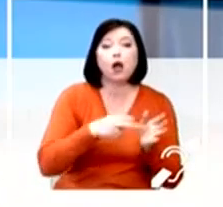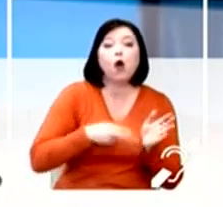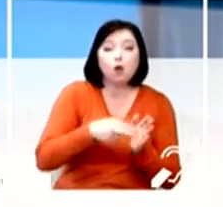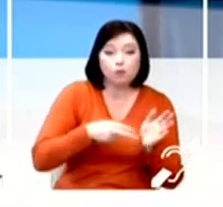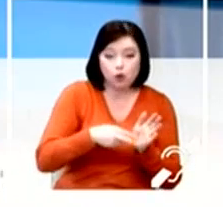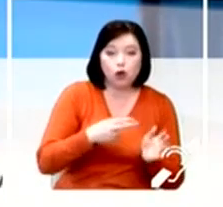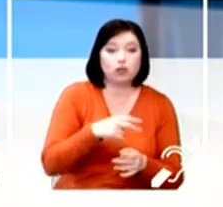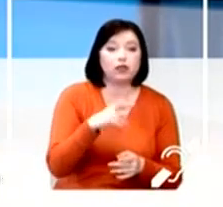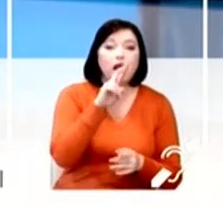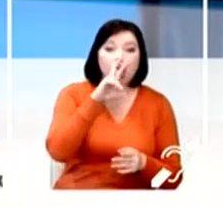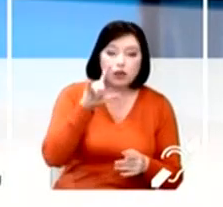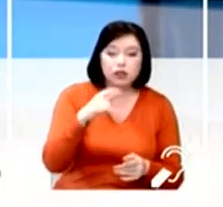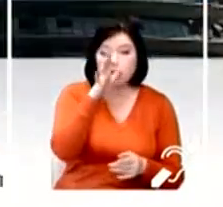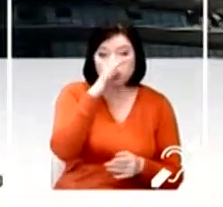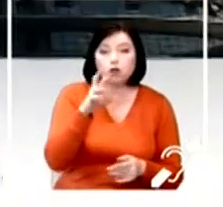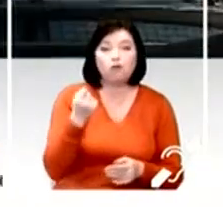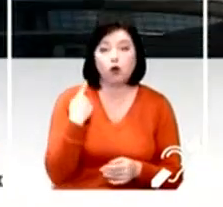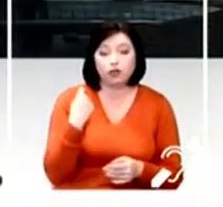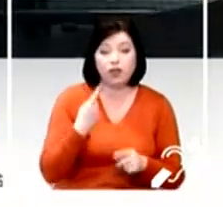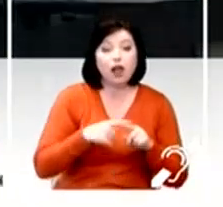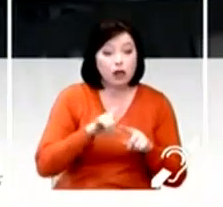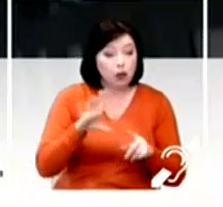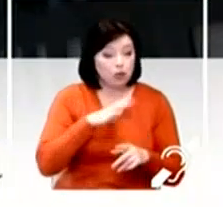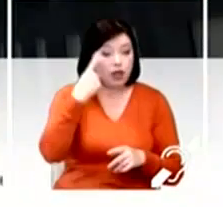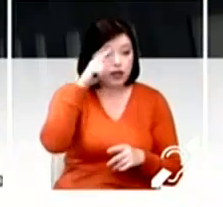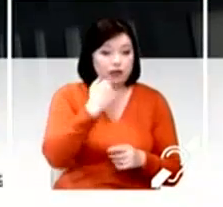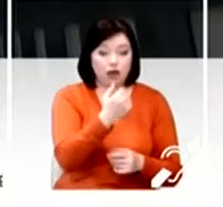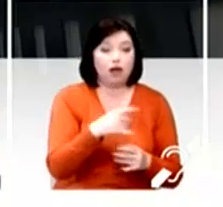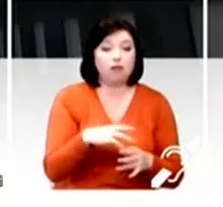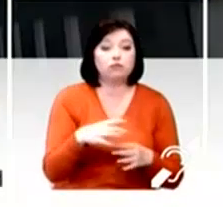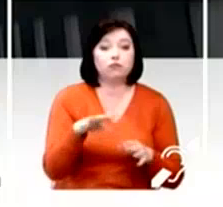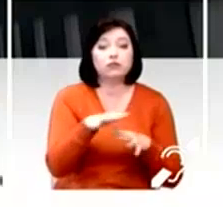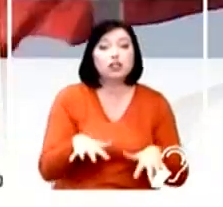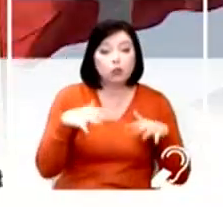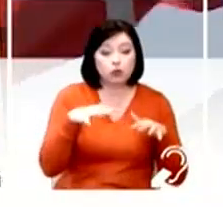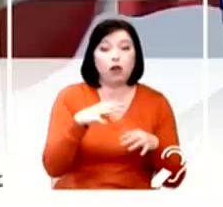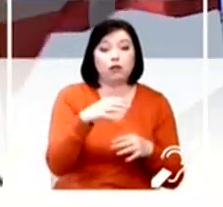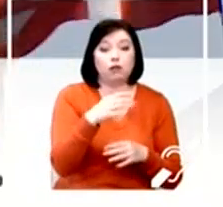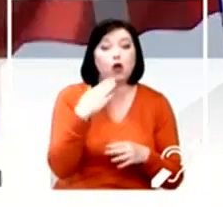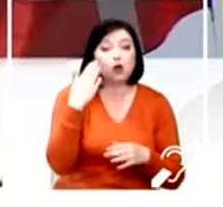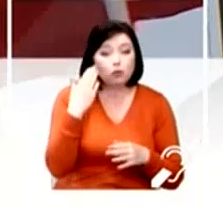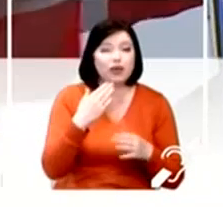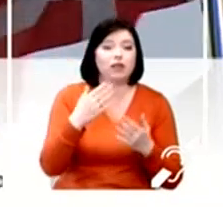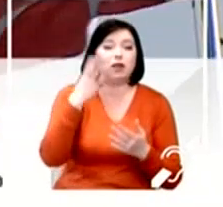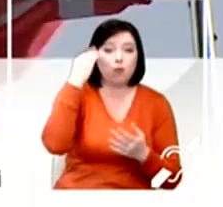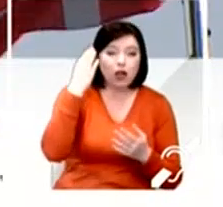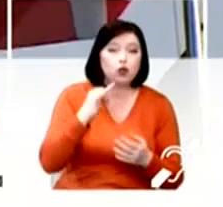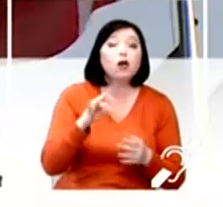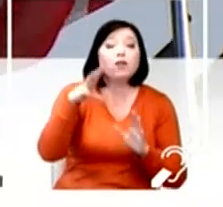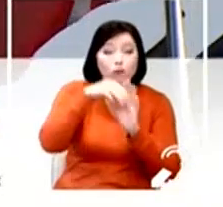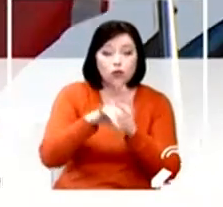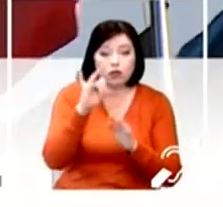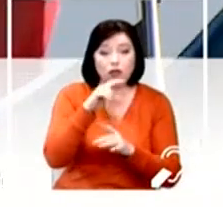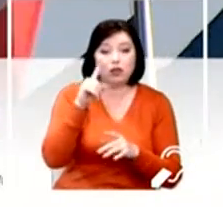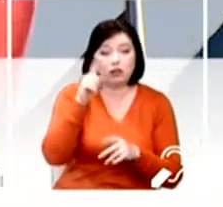Odessa. Ideea a primit susținerea unor deputați români, a unor eurodeputați și a unor înalți oficiali, printre care președintele